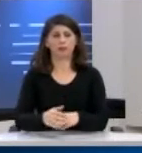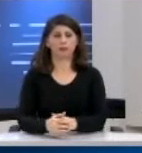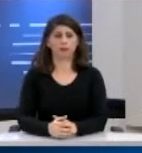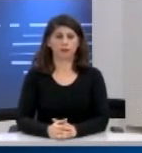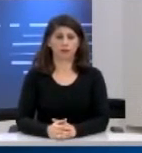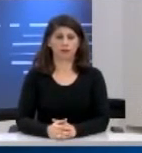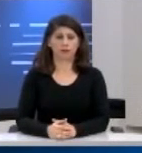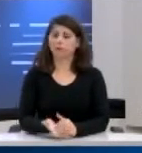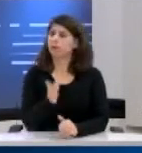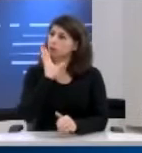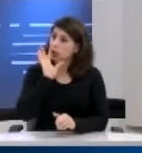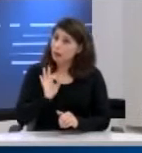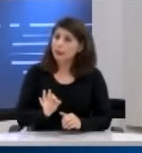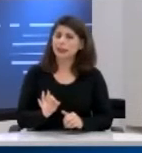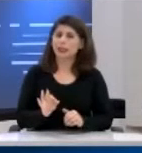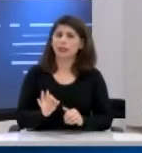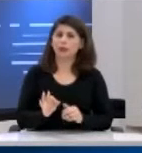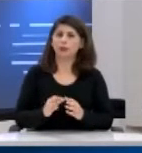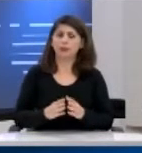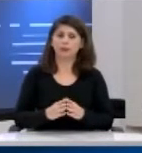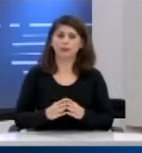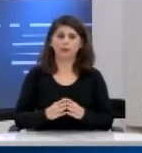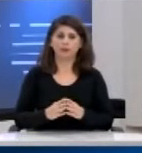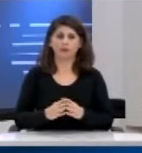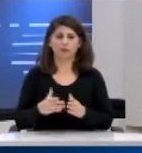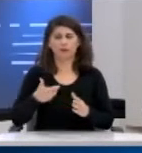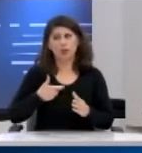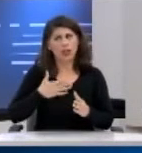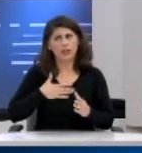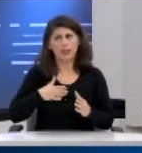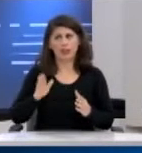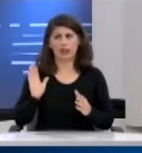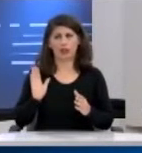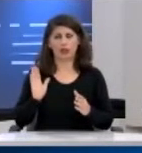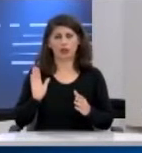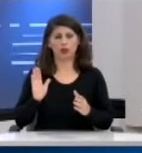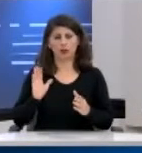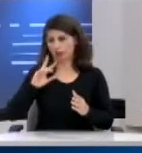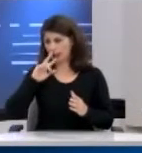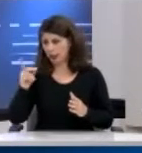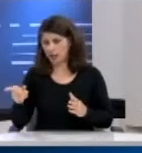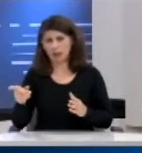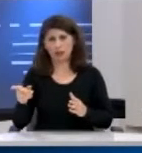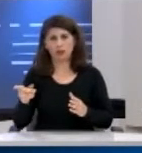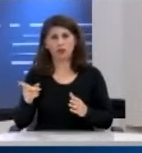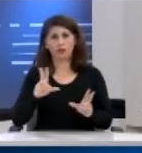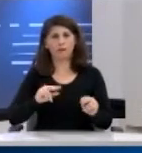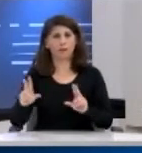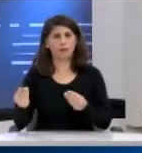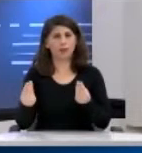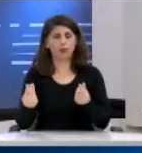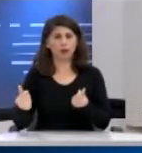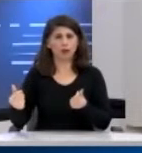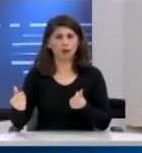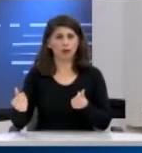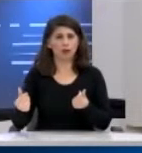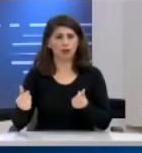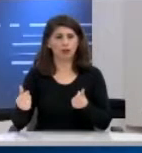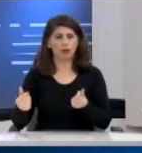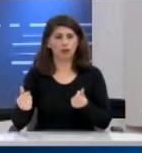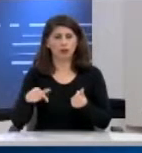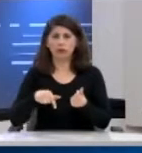Διότι πράγματι, εγώ δεν θέλω να απαντήσω με τον ίδιο τρόπο που απαντάτε εσείς σε θεσμοθετημένες